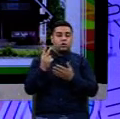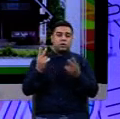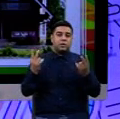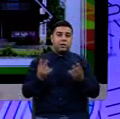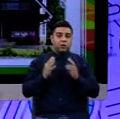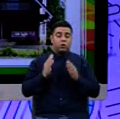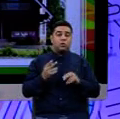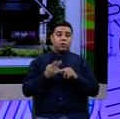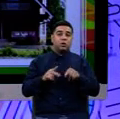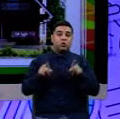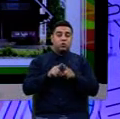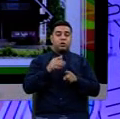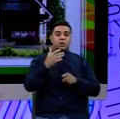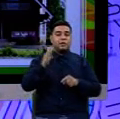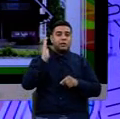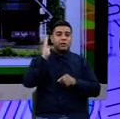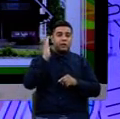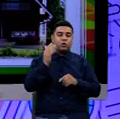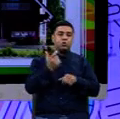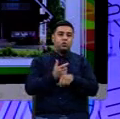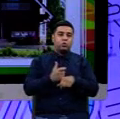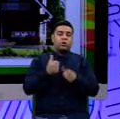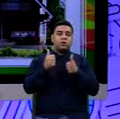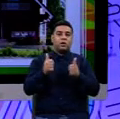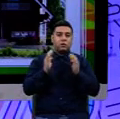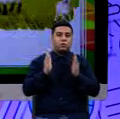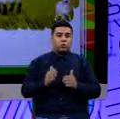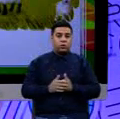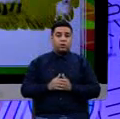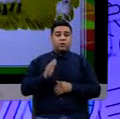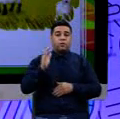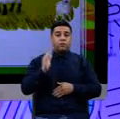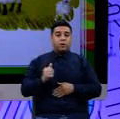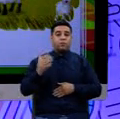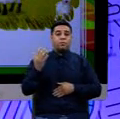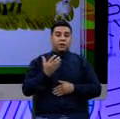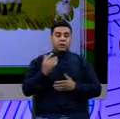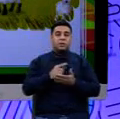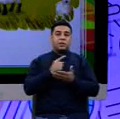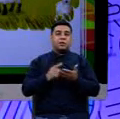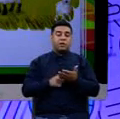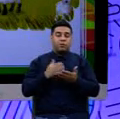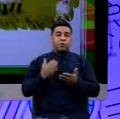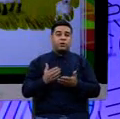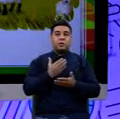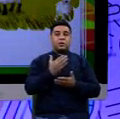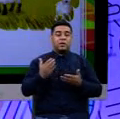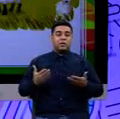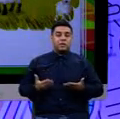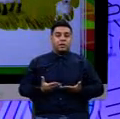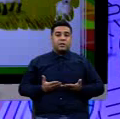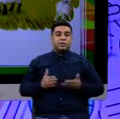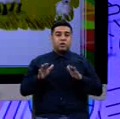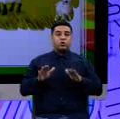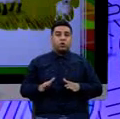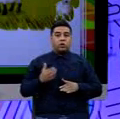bo'ladi. Mana shundagina siz kelajagingizni qura olasiz. Va 5-chi savolimiz. Siz yashab